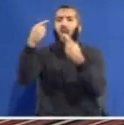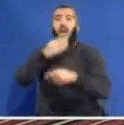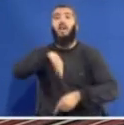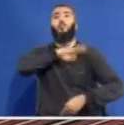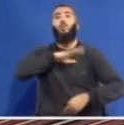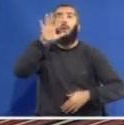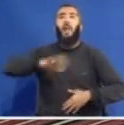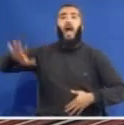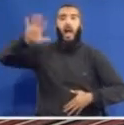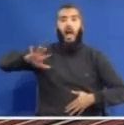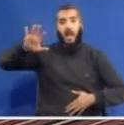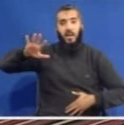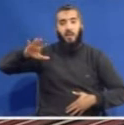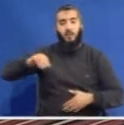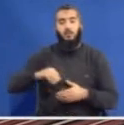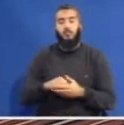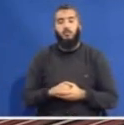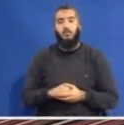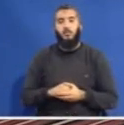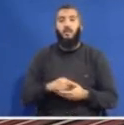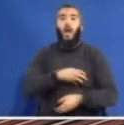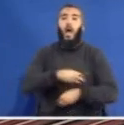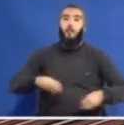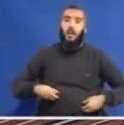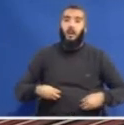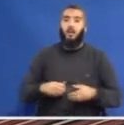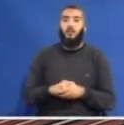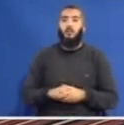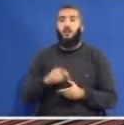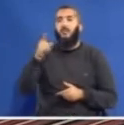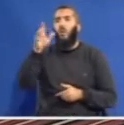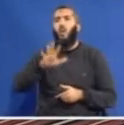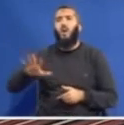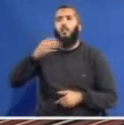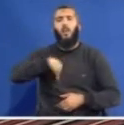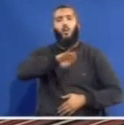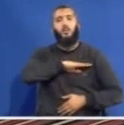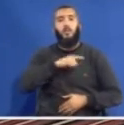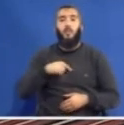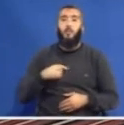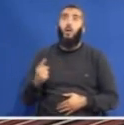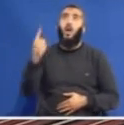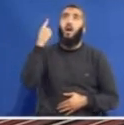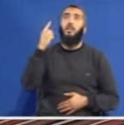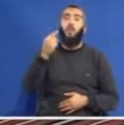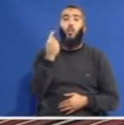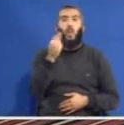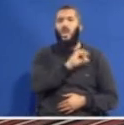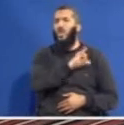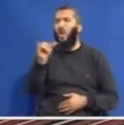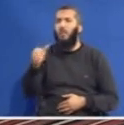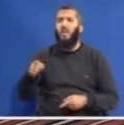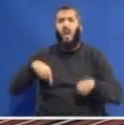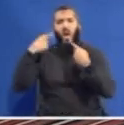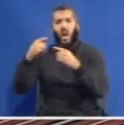طيب عيطوا رئيس الحي راح اكذب عليهم. لا حول ولا قوه الا بالله. اقسم بالله لا جاني ولا هدر معايا ولا قال